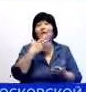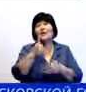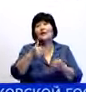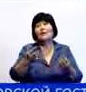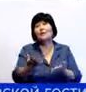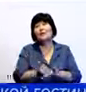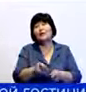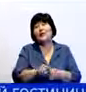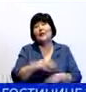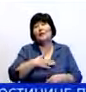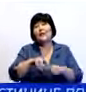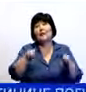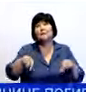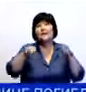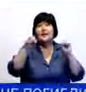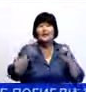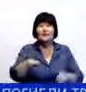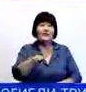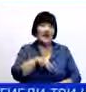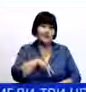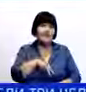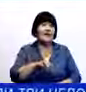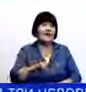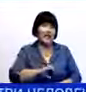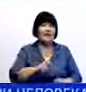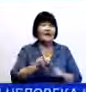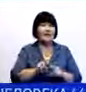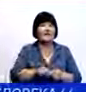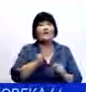соревнований получили благодарственные письма, специальные медали и призы от Элизабет Турсунбаевой.